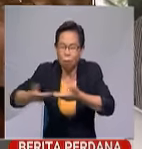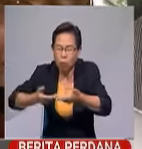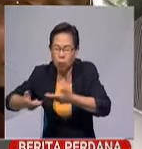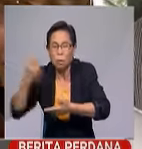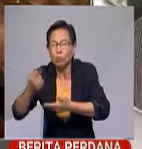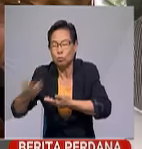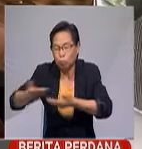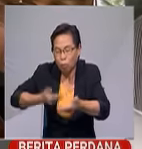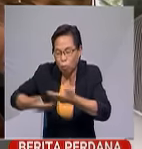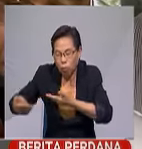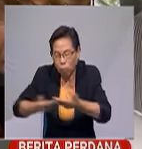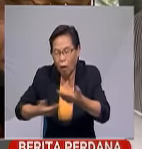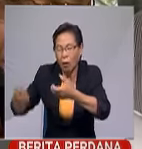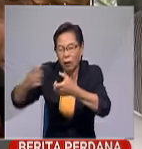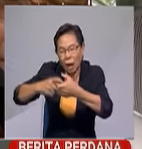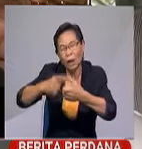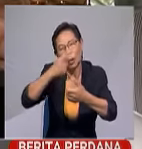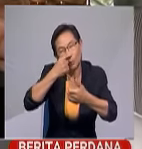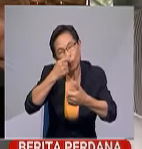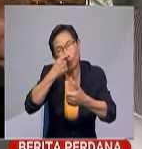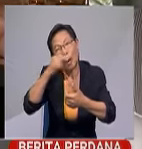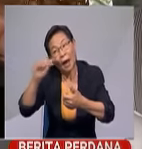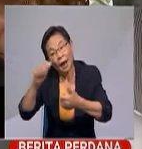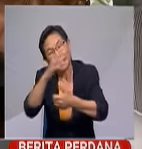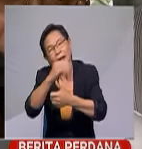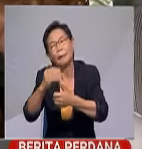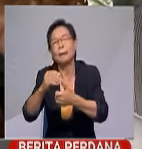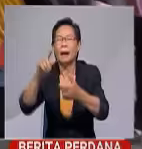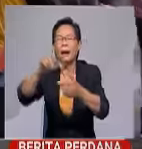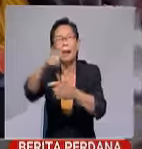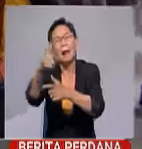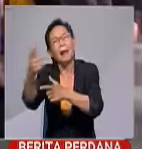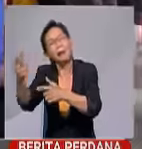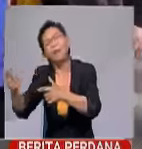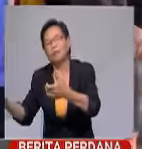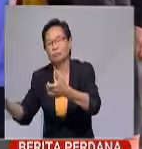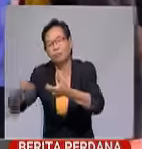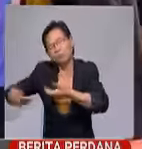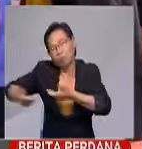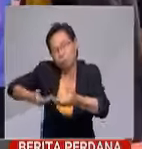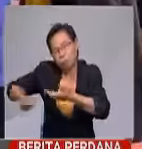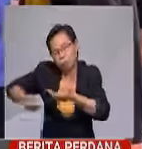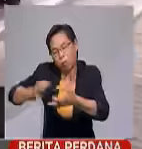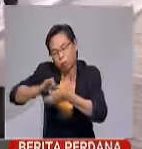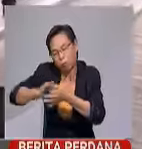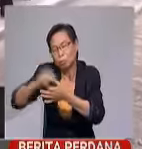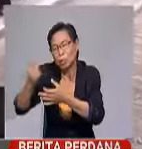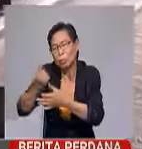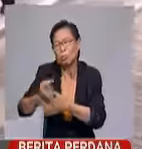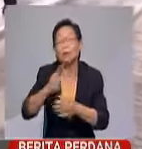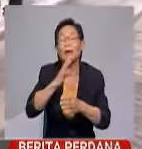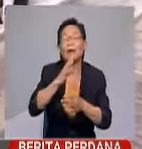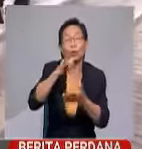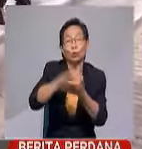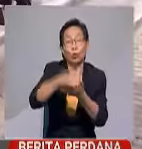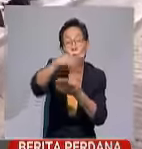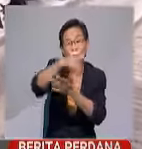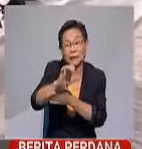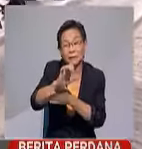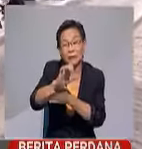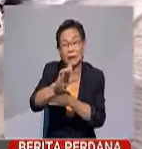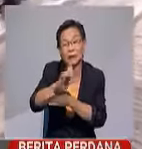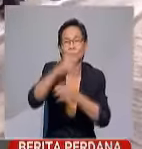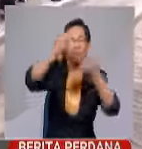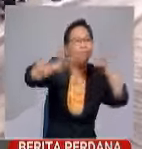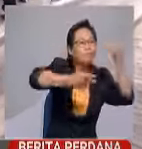sahaja berkaitan dengan isu influenza tetapi juga isu-isu kesihatan yang lain. Beliau berkata demikian dalam sidang media selepas